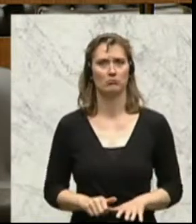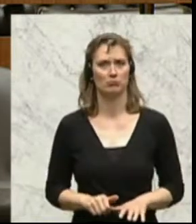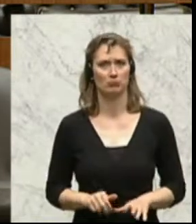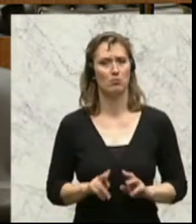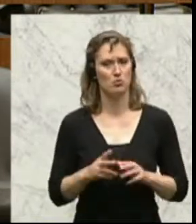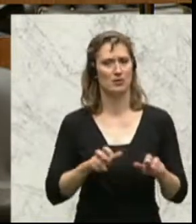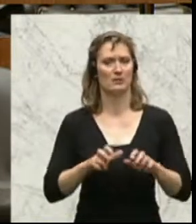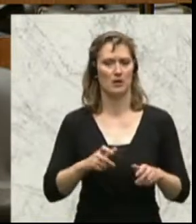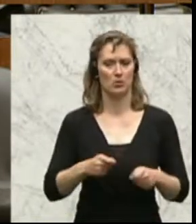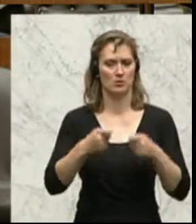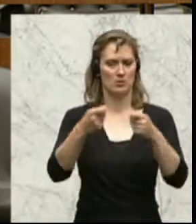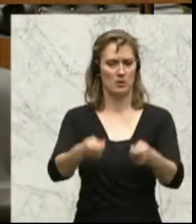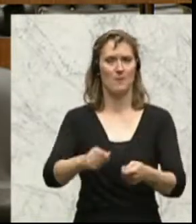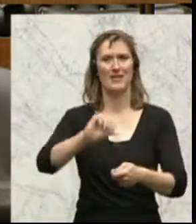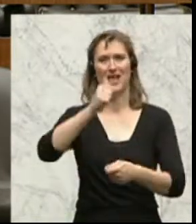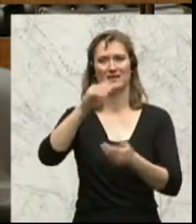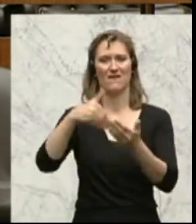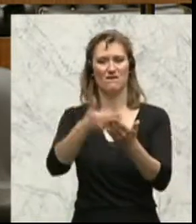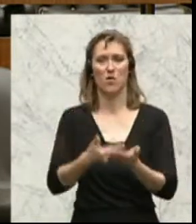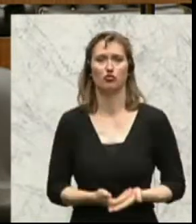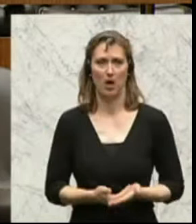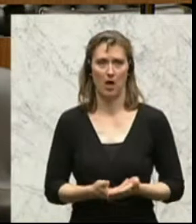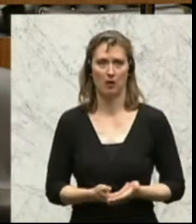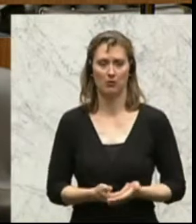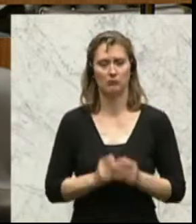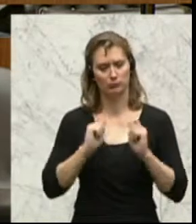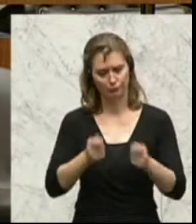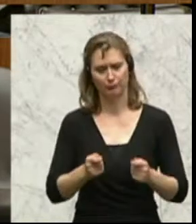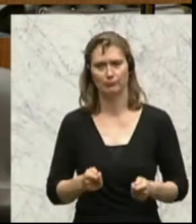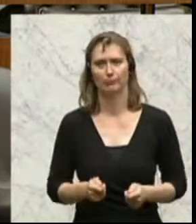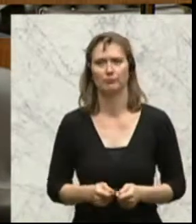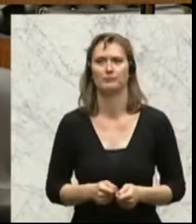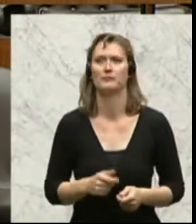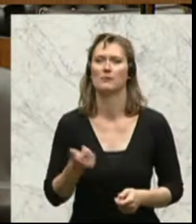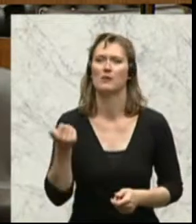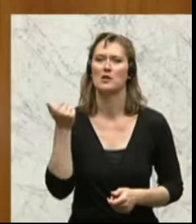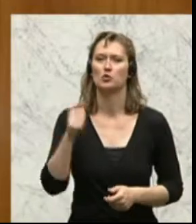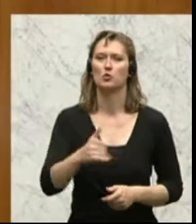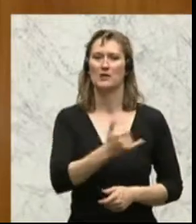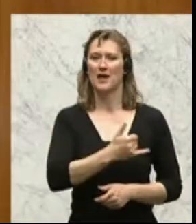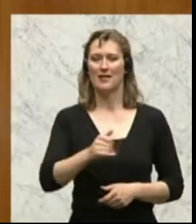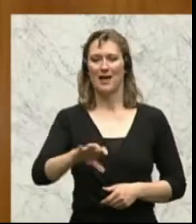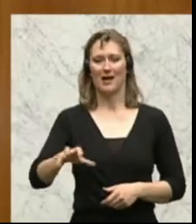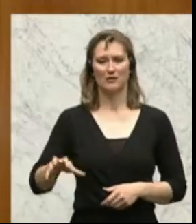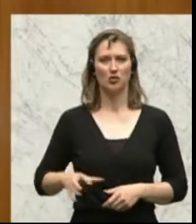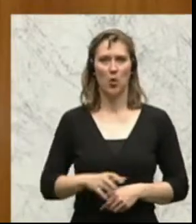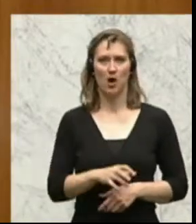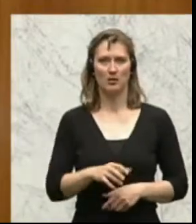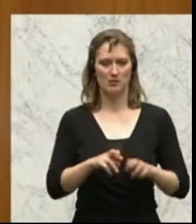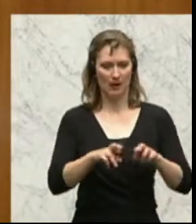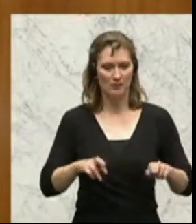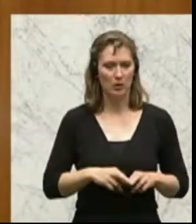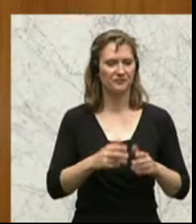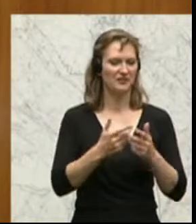erste Umsetzungsvorschläge übergibt. Zusätzlich muss jedes Ressort, alle Länder, alle Gemeinden in